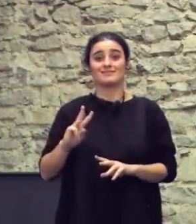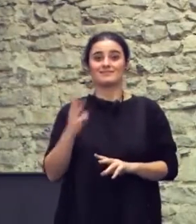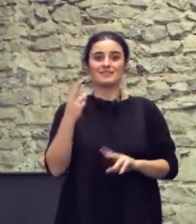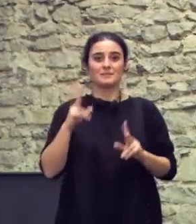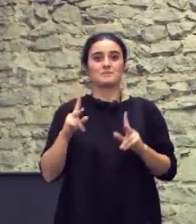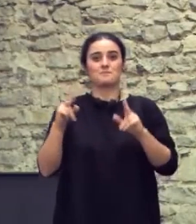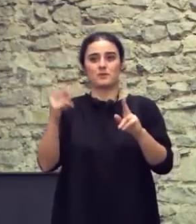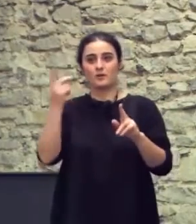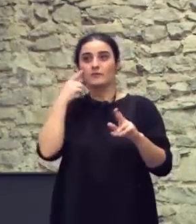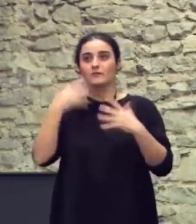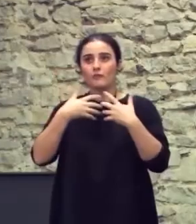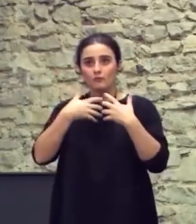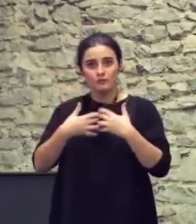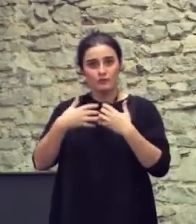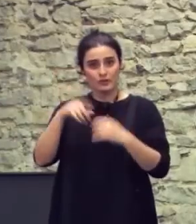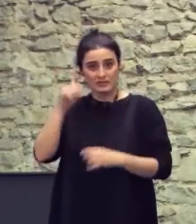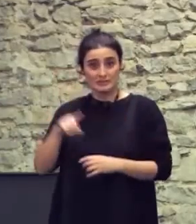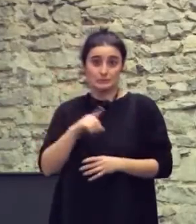martxan jartzen bada eta ez badu